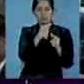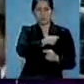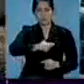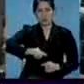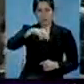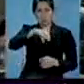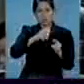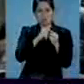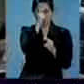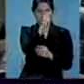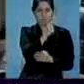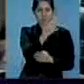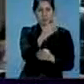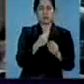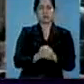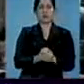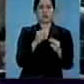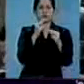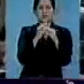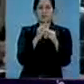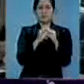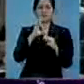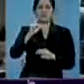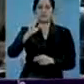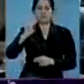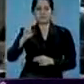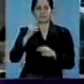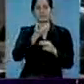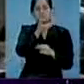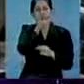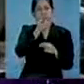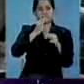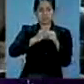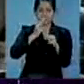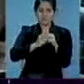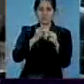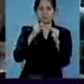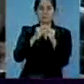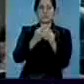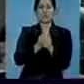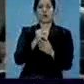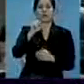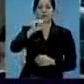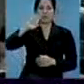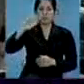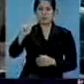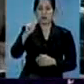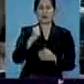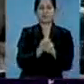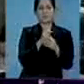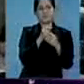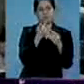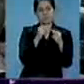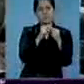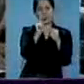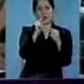ายสมชายวงสวัสดิ์อดีตนายกรัฐมนตรีคนหนึ่งเป็นทั้งอดีตผู้บัญชาการทหารบกผู้บัญชาการทหารสูงสุดคนห